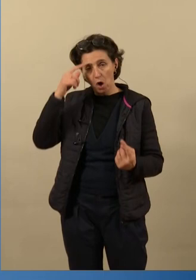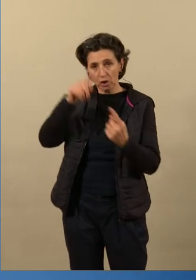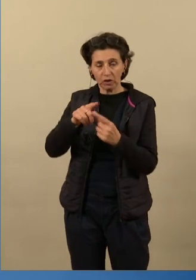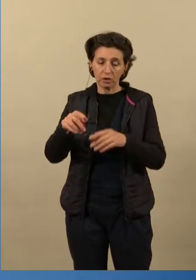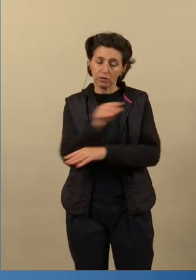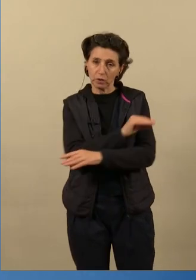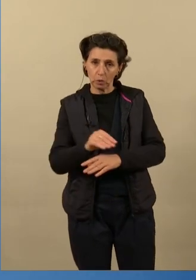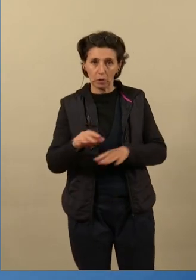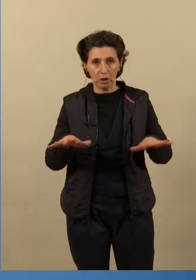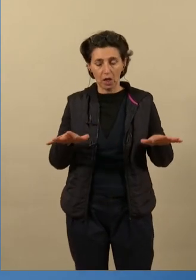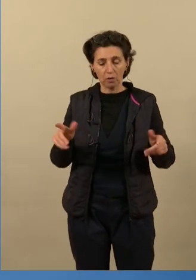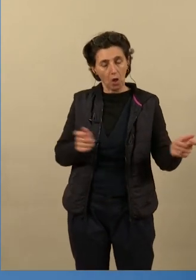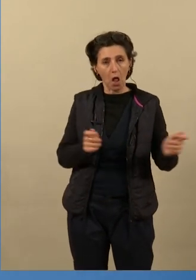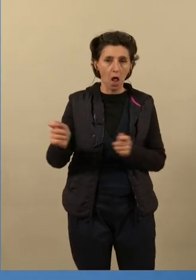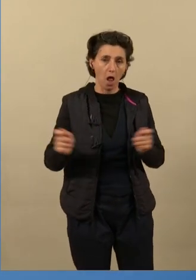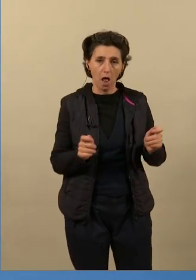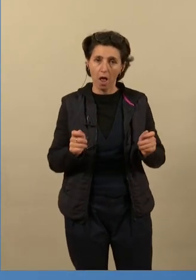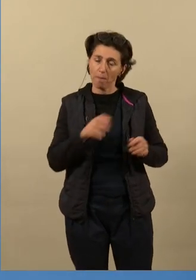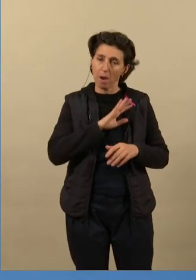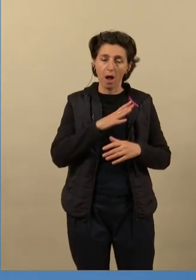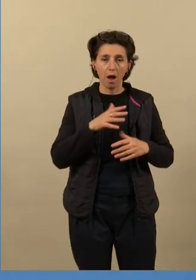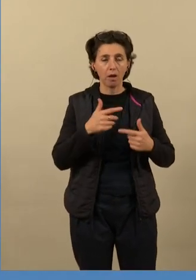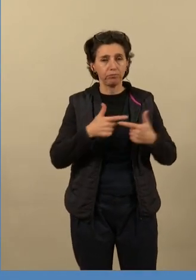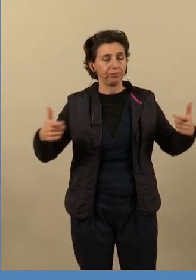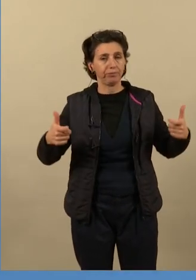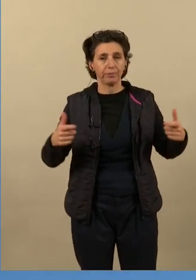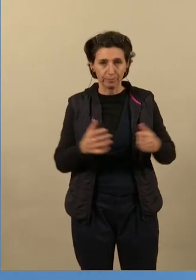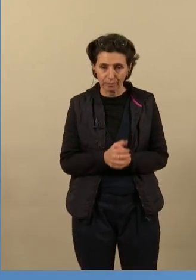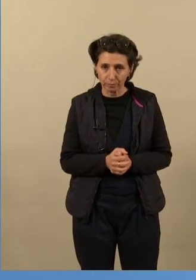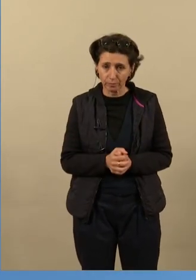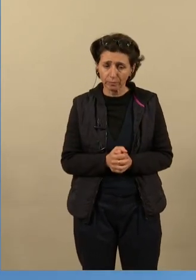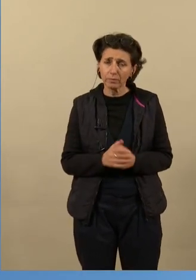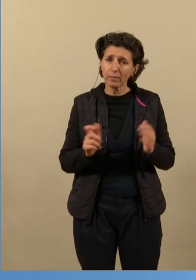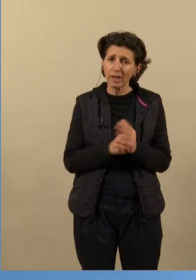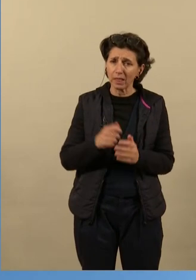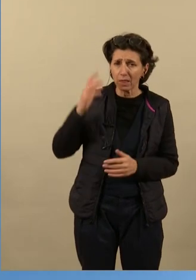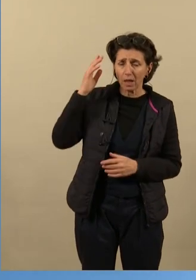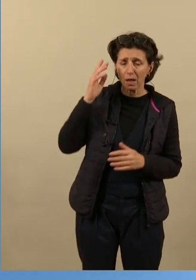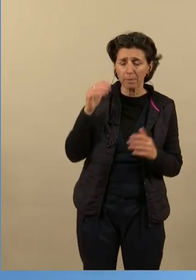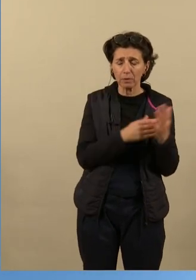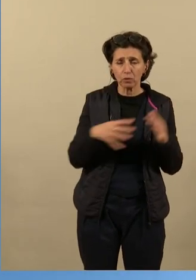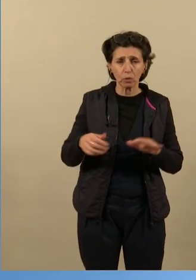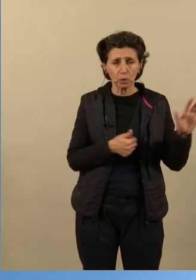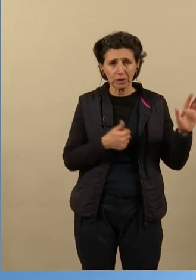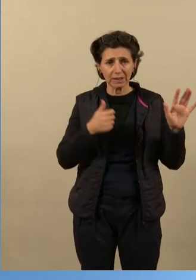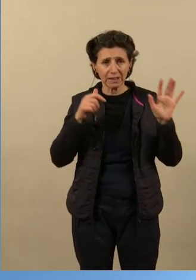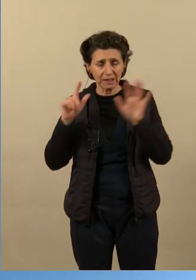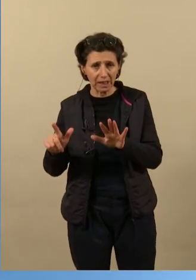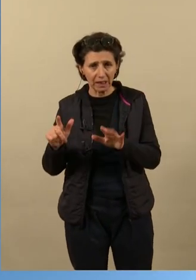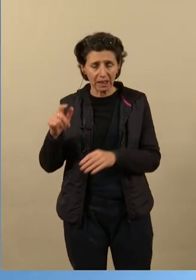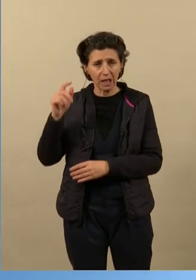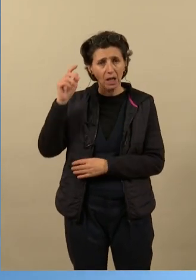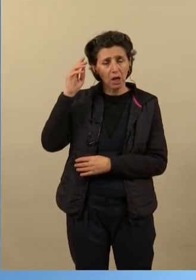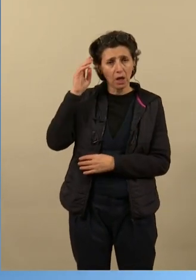il assurait le général de GA dans sa conférence de presse de 67 très controversée et la assurer